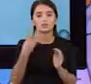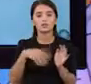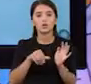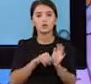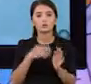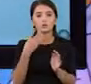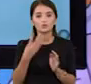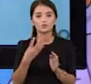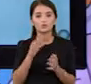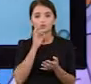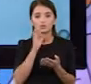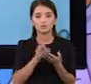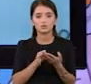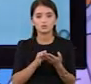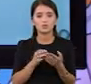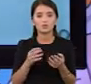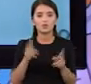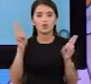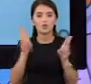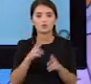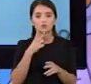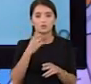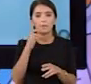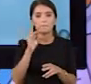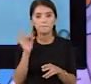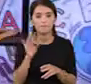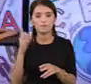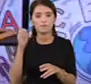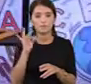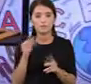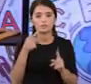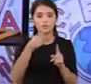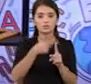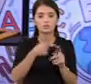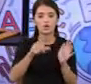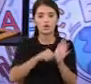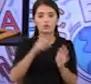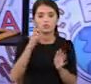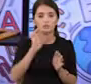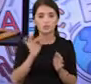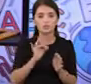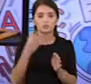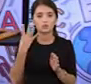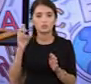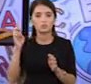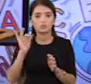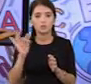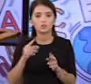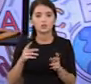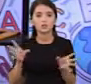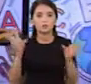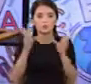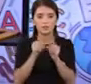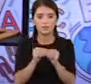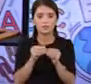46 va 4 sonlarning yig'indisi. Qoidaga ko'ra birliklarga birliklar qo'shiladi. 6 birlik va 4 birlik